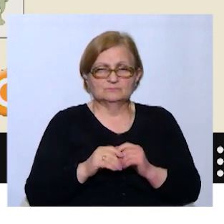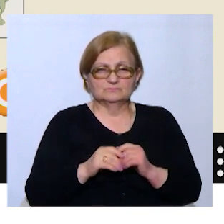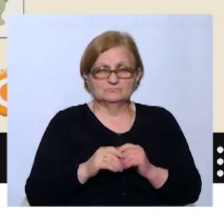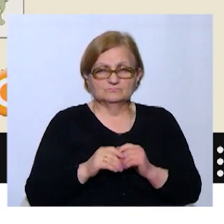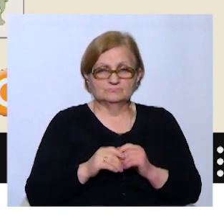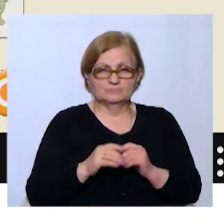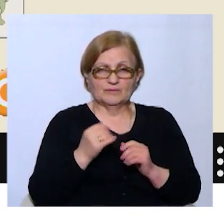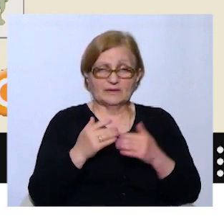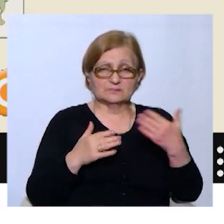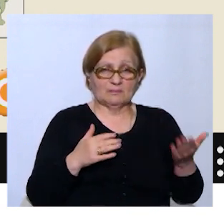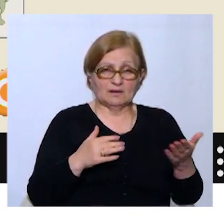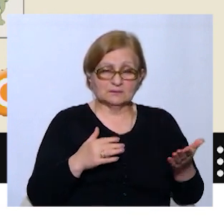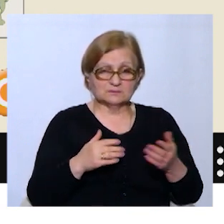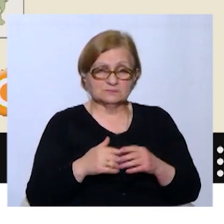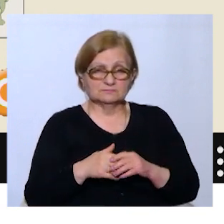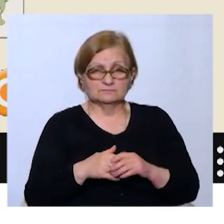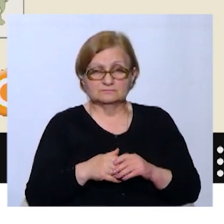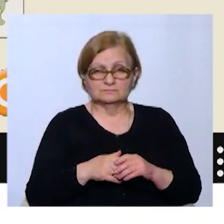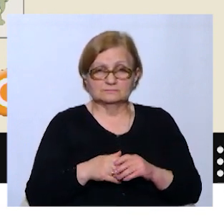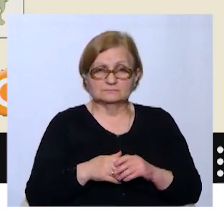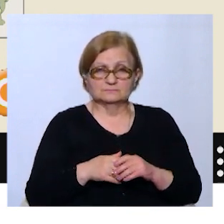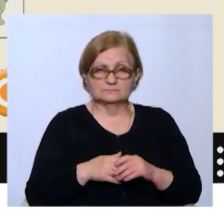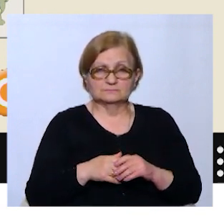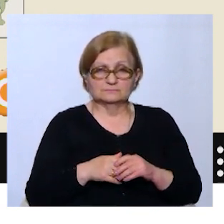ანუ ერთ მხარეს ებდებ.